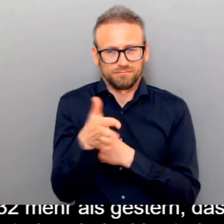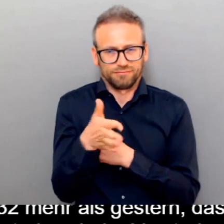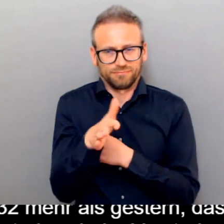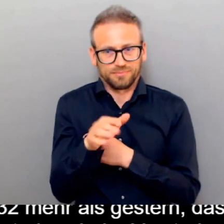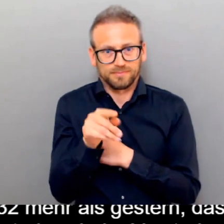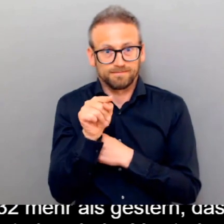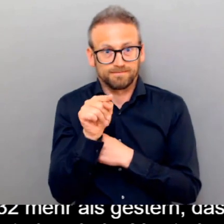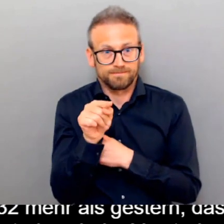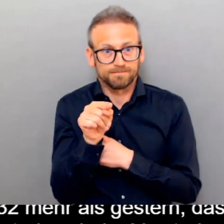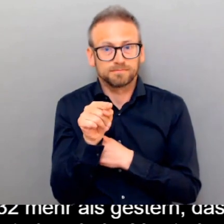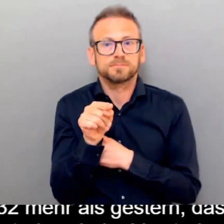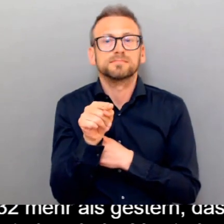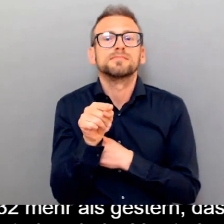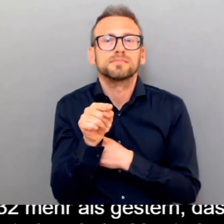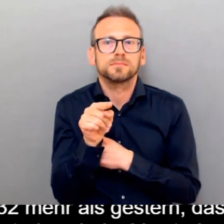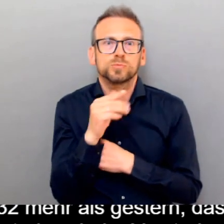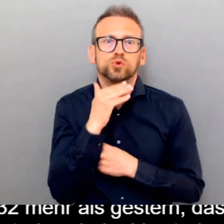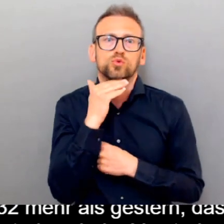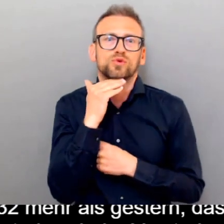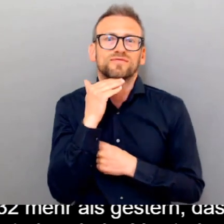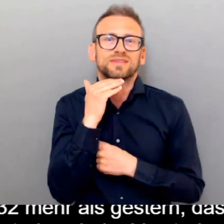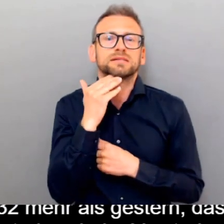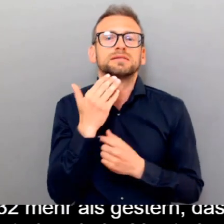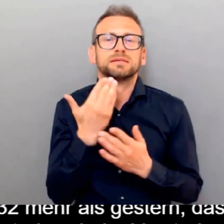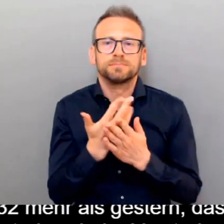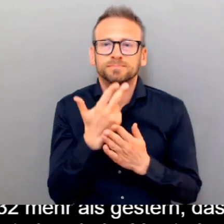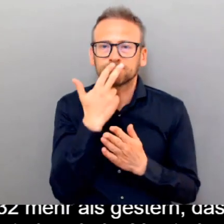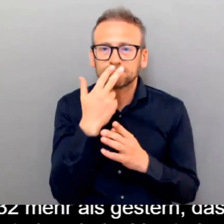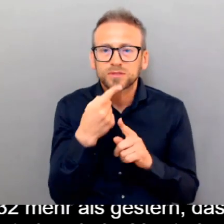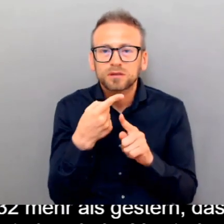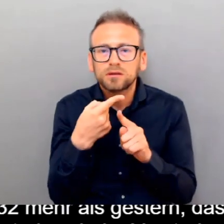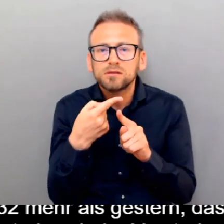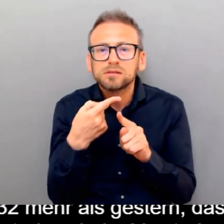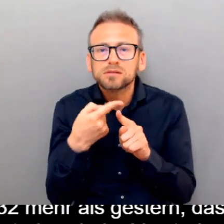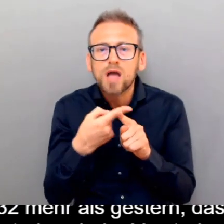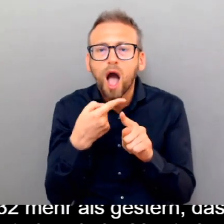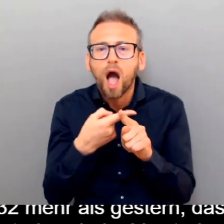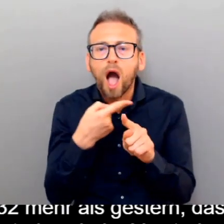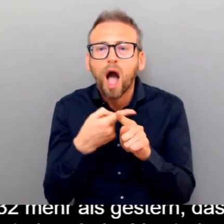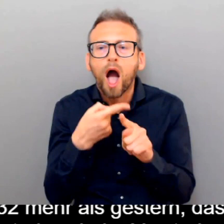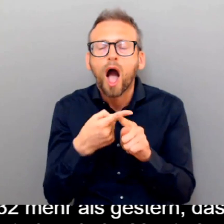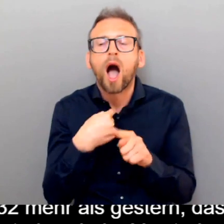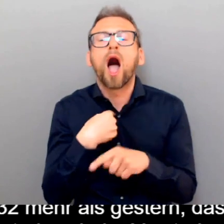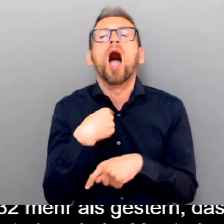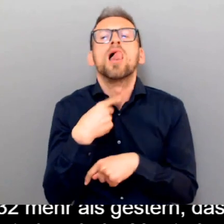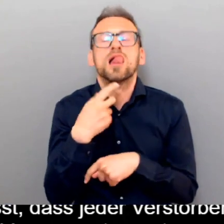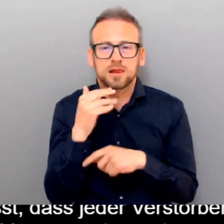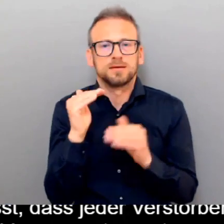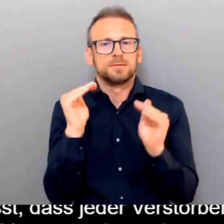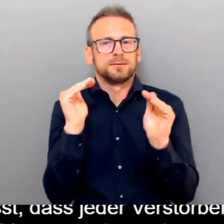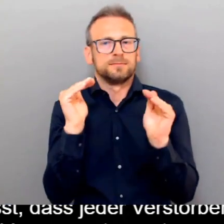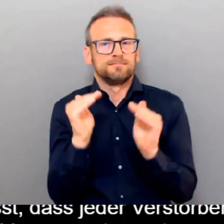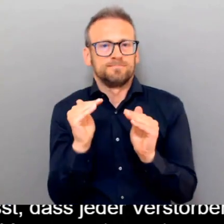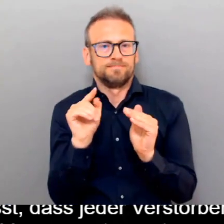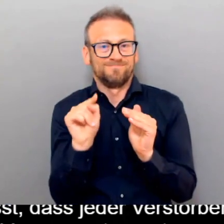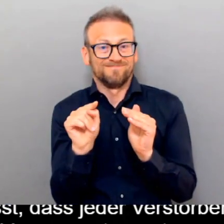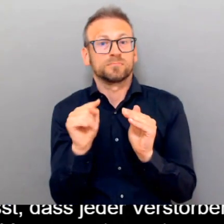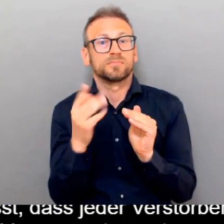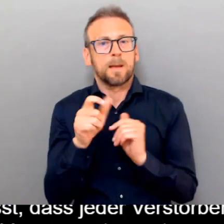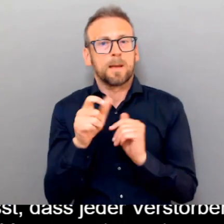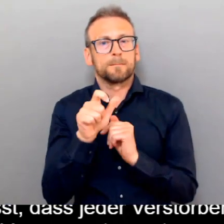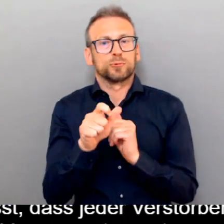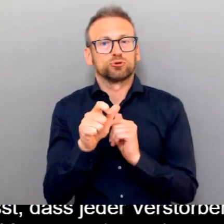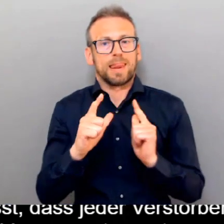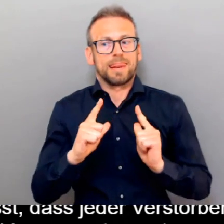Genesenen vergleichen, ist es so, dass wir rund 4.300 Erkrankte insgesamt momentan im Freistaat Bayern